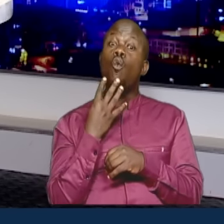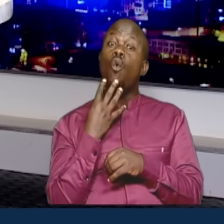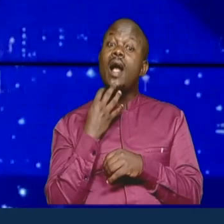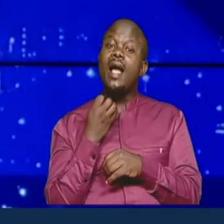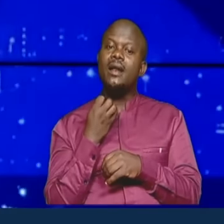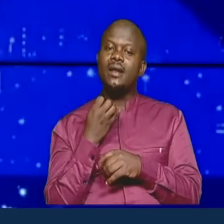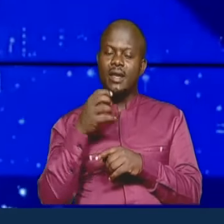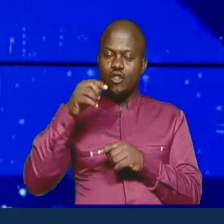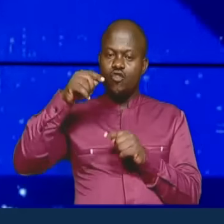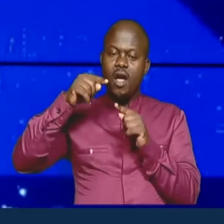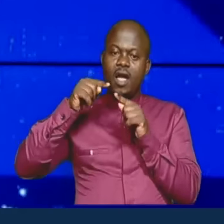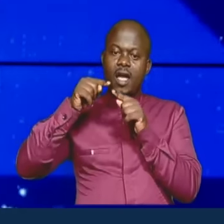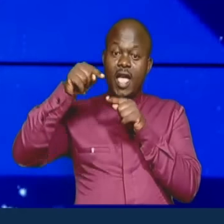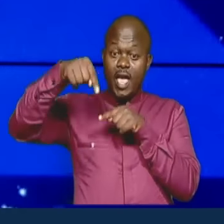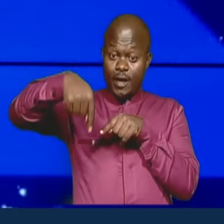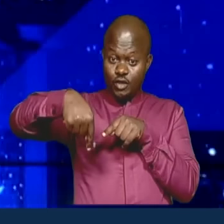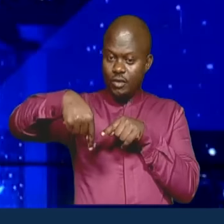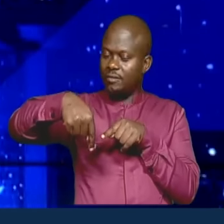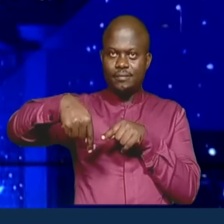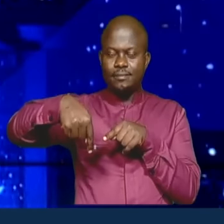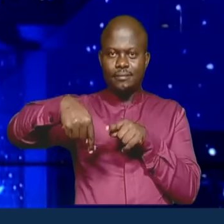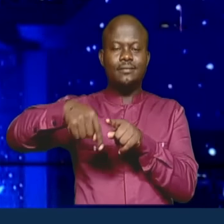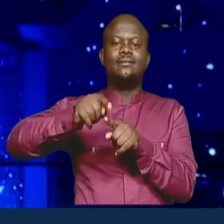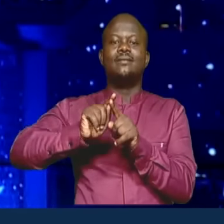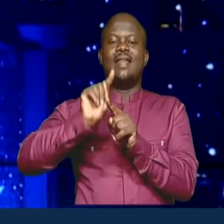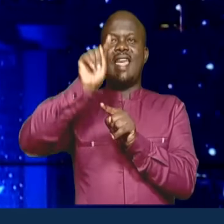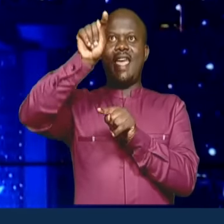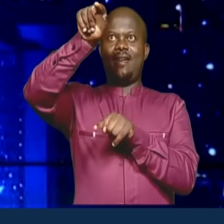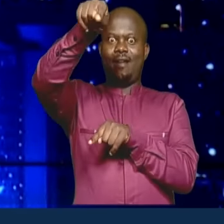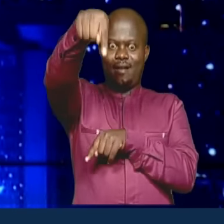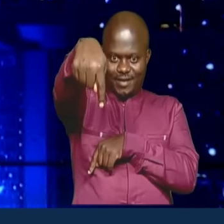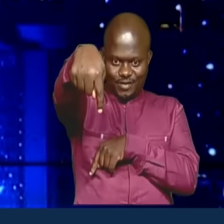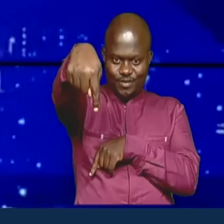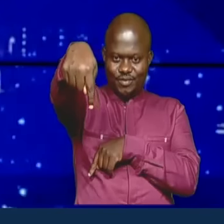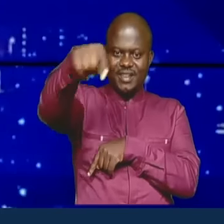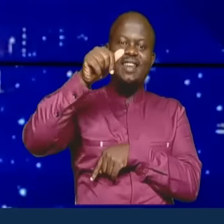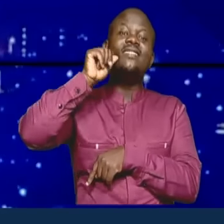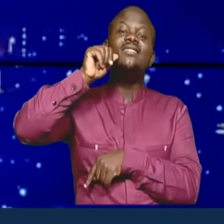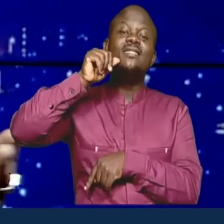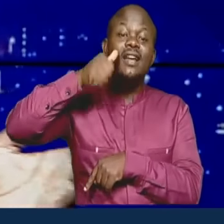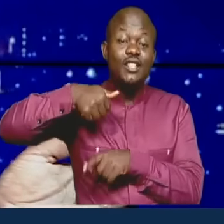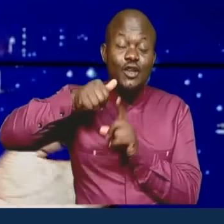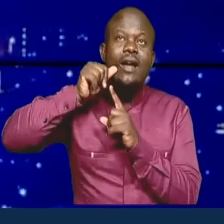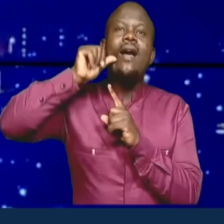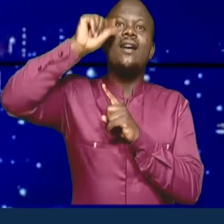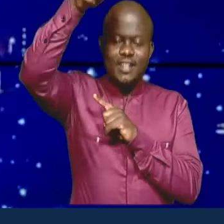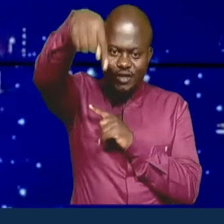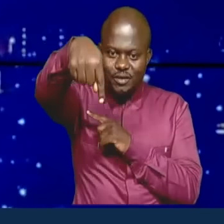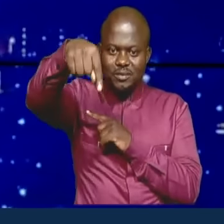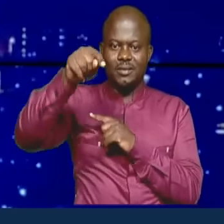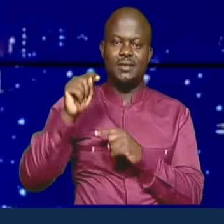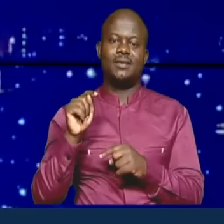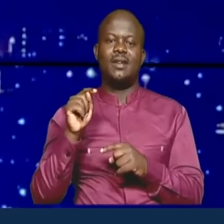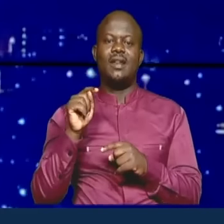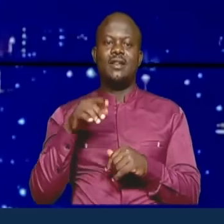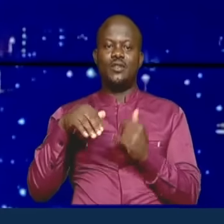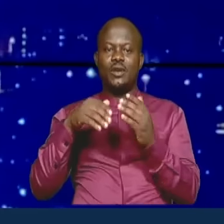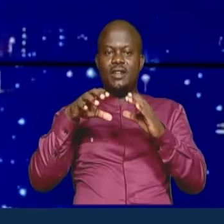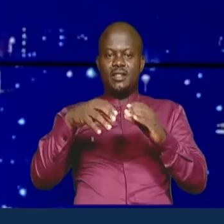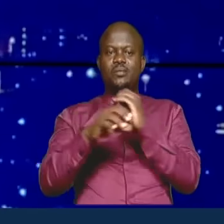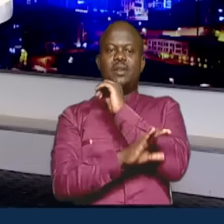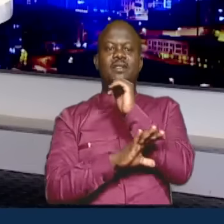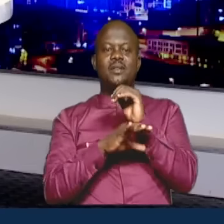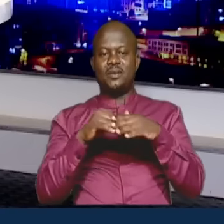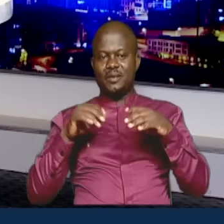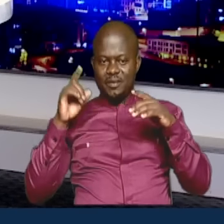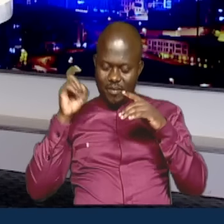ngo mu myiteguro bimeze bite? Ubu ngo abizi ko intero n'inyikirizo ni twese inyuma y'Amavubi. Kandi nizere ko nawe ari uko